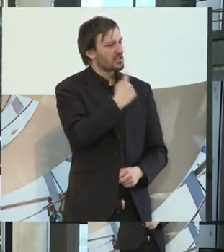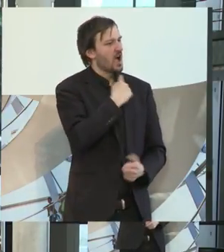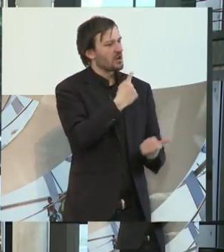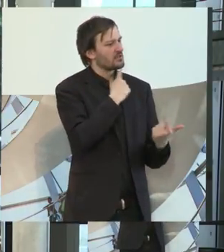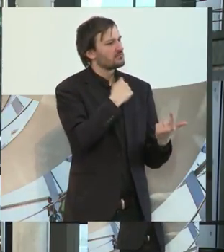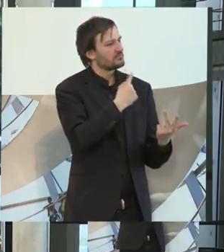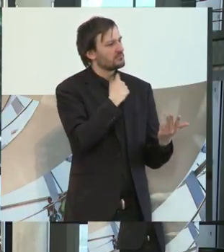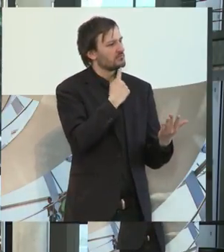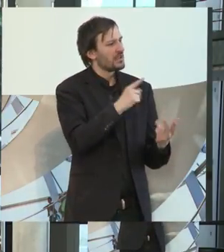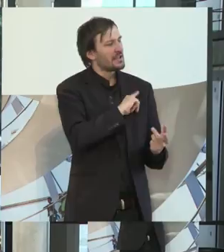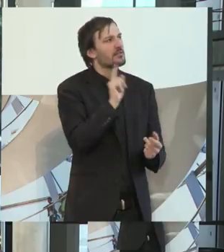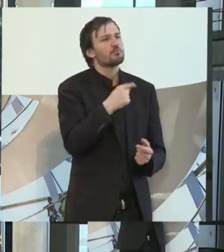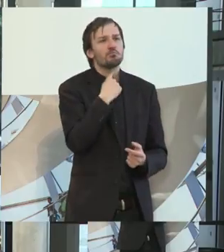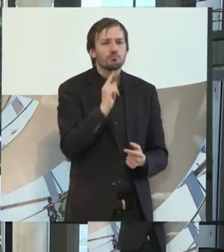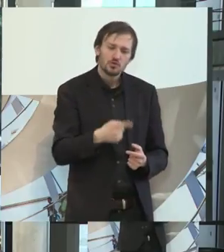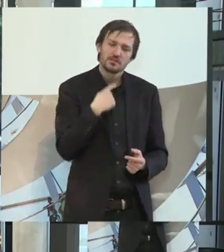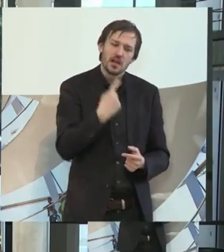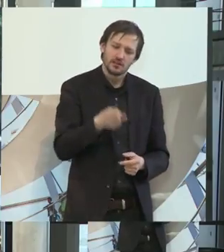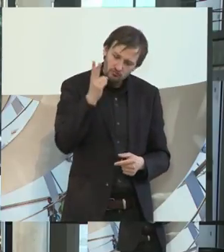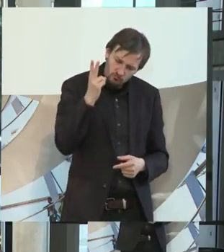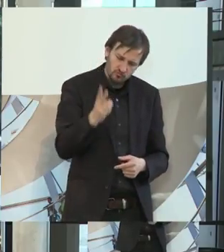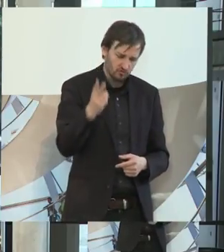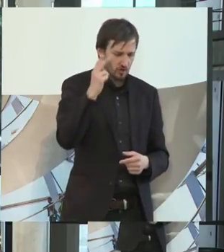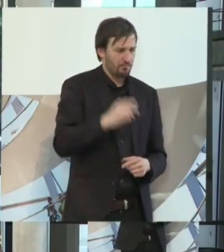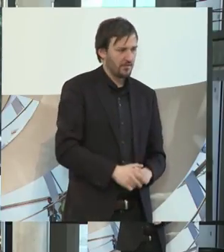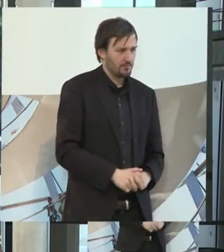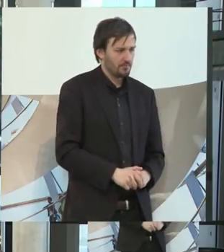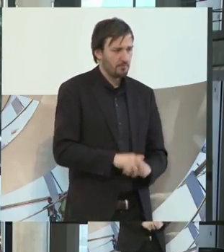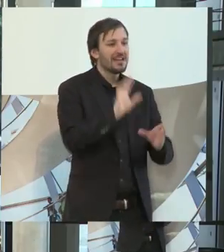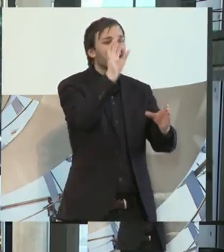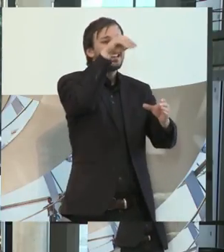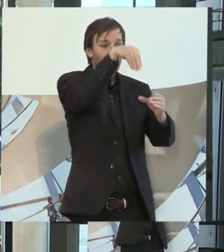Dingen festgeben, weil Inklusion